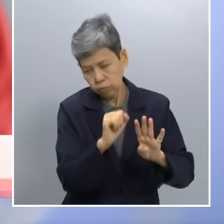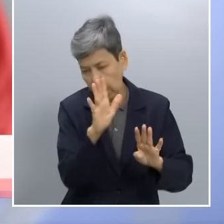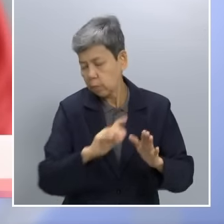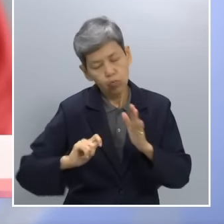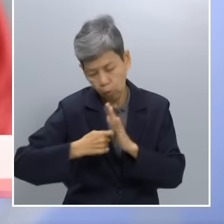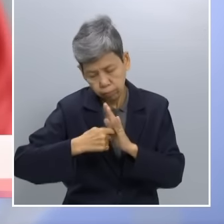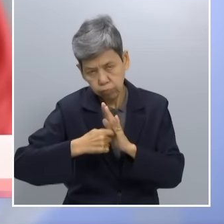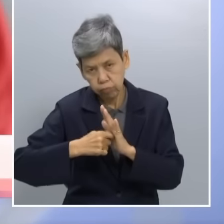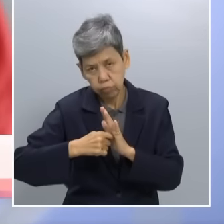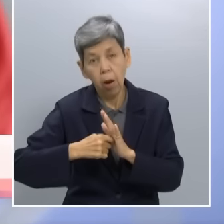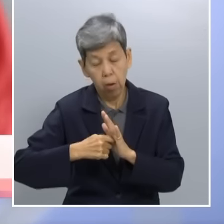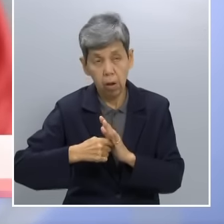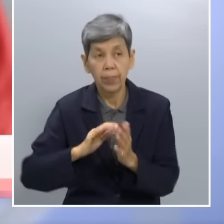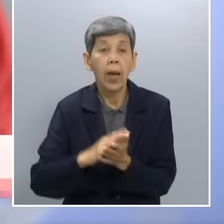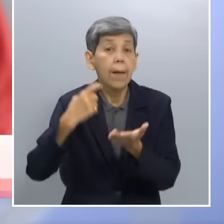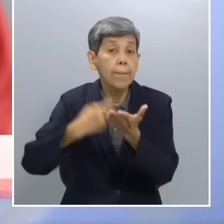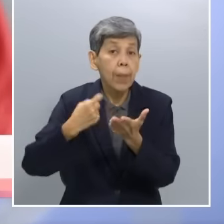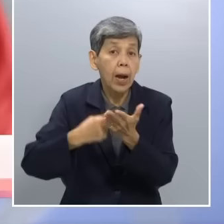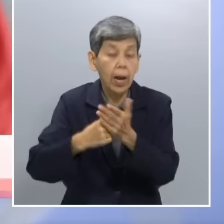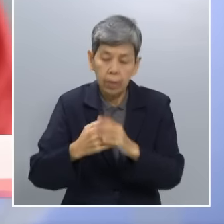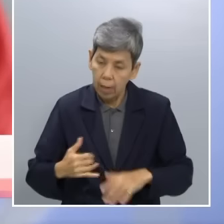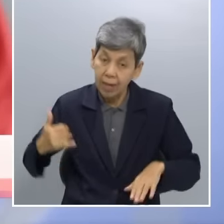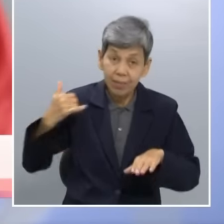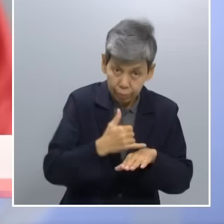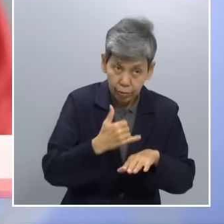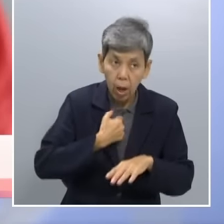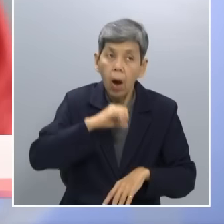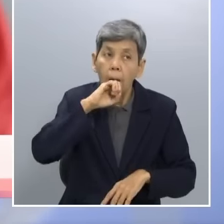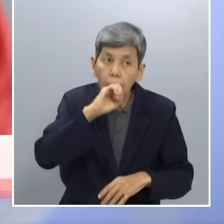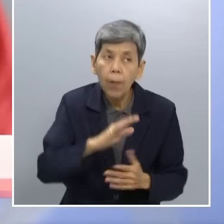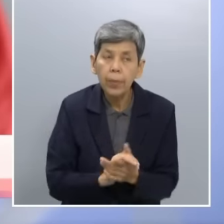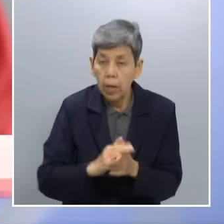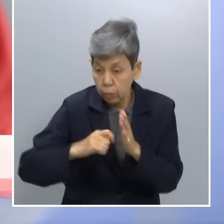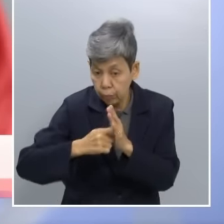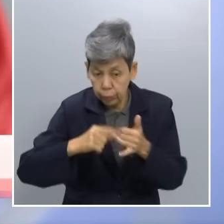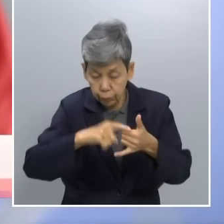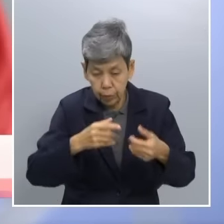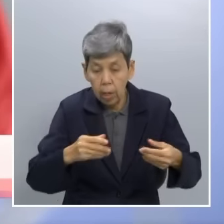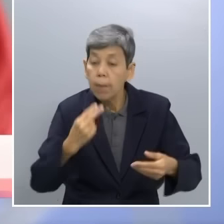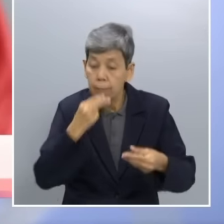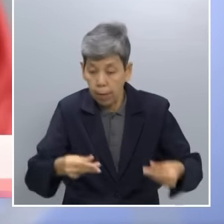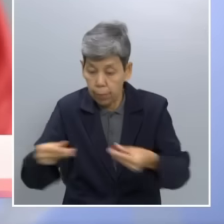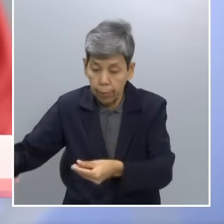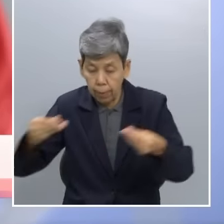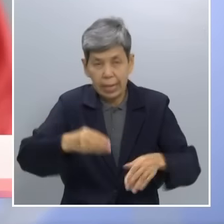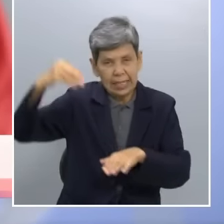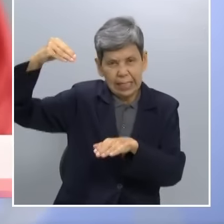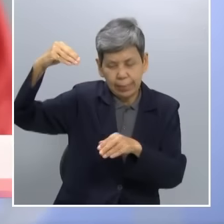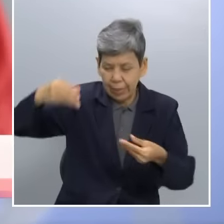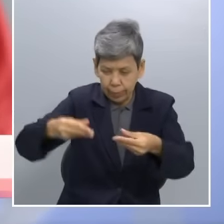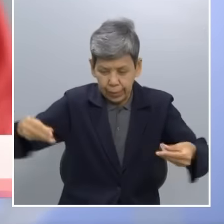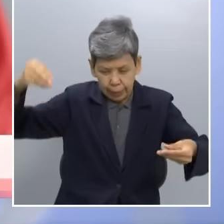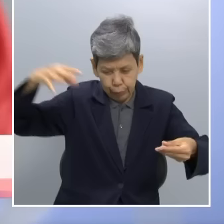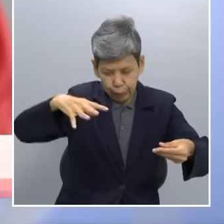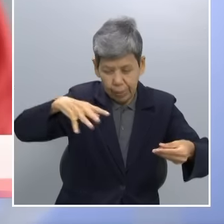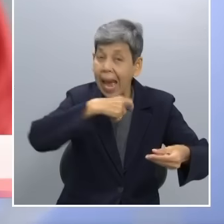จ่ายแล้วที่สำคัญประกันไปถึงรถน้องเแล้วบอกว่าช่างไปถอดแบตออกมาแล้วมาตากแดดไว้ผึ่ง